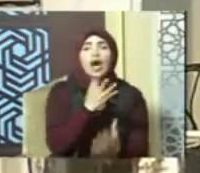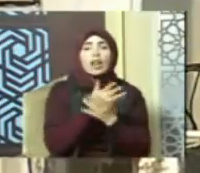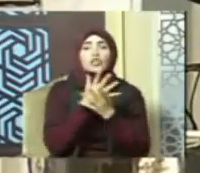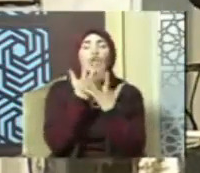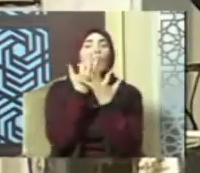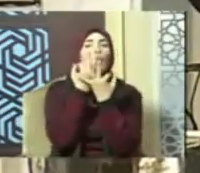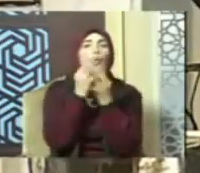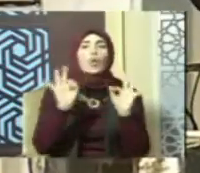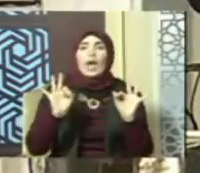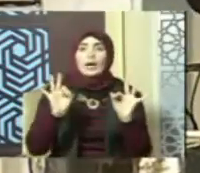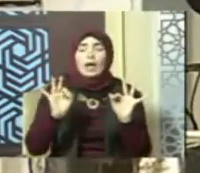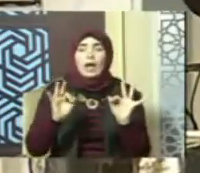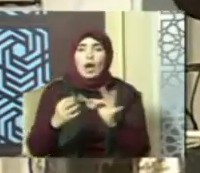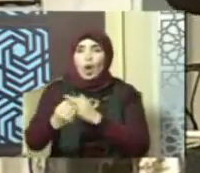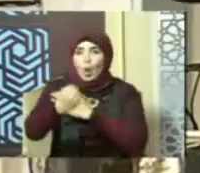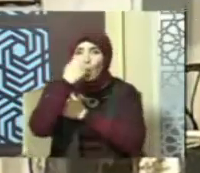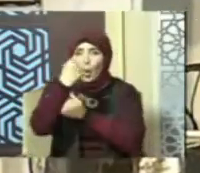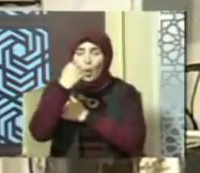فالزراعة قوة،